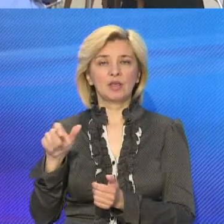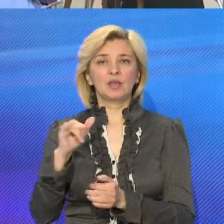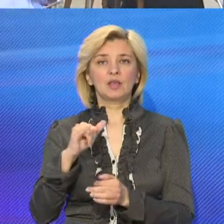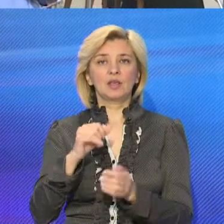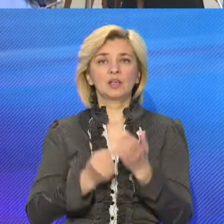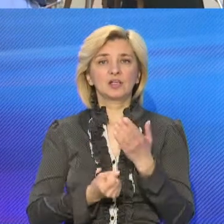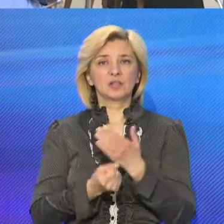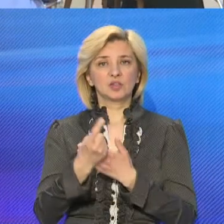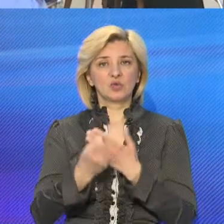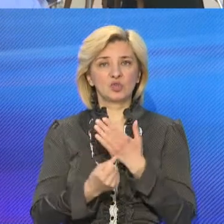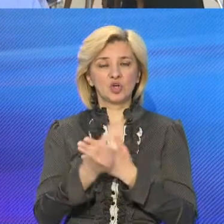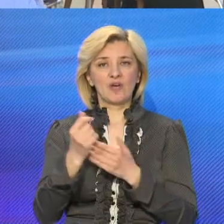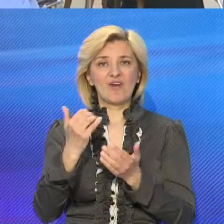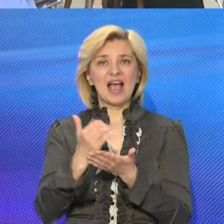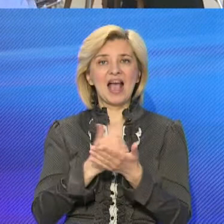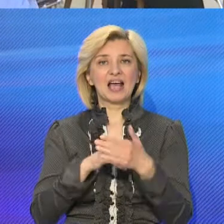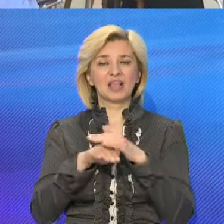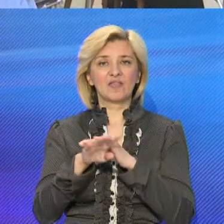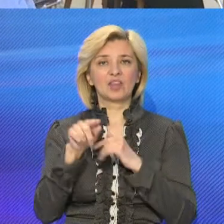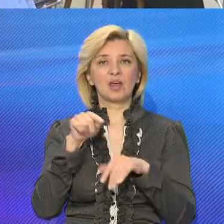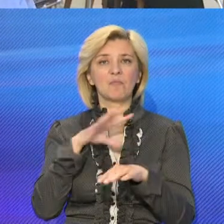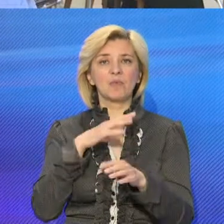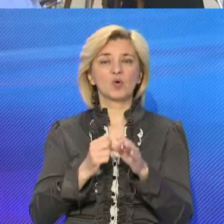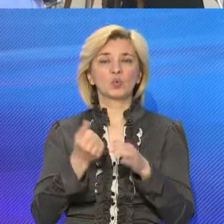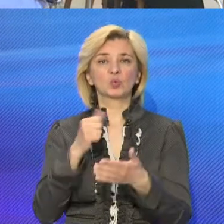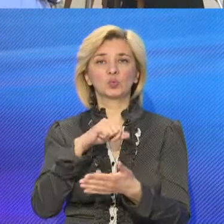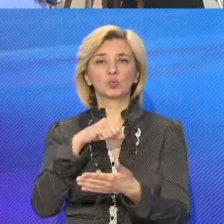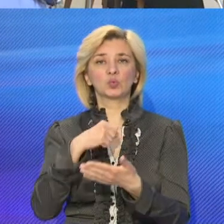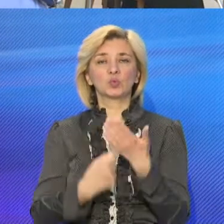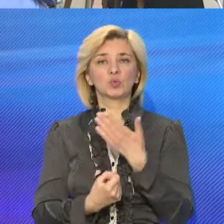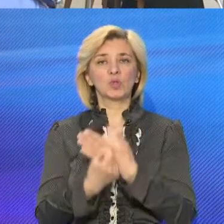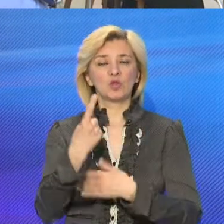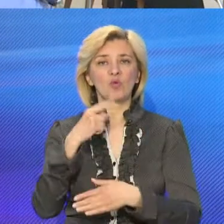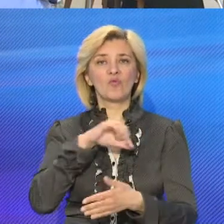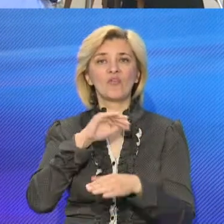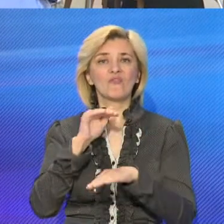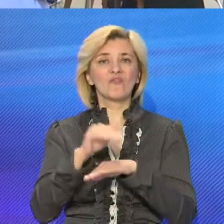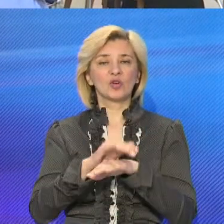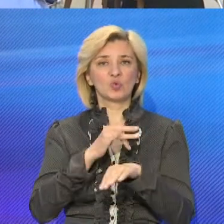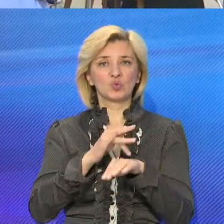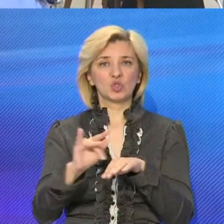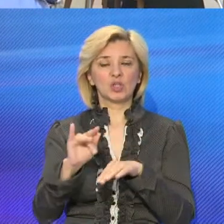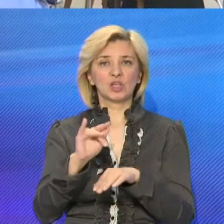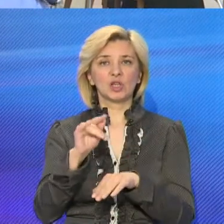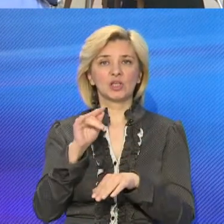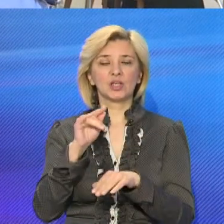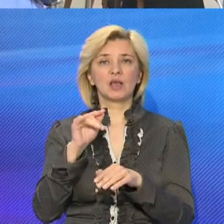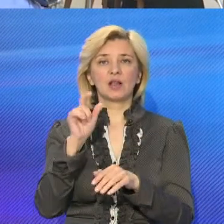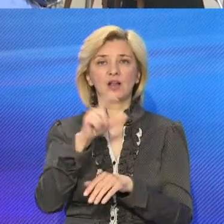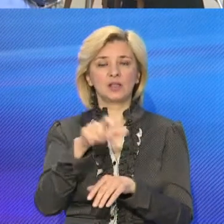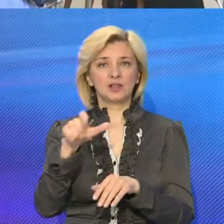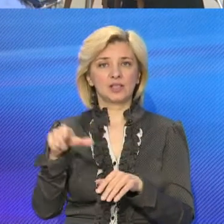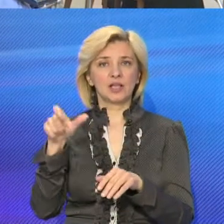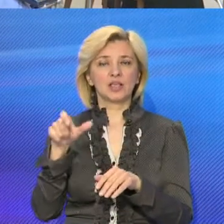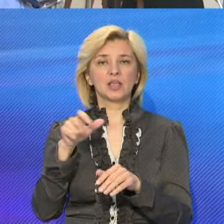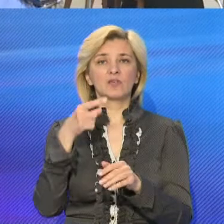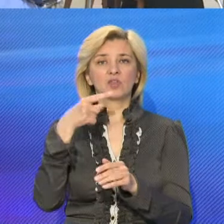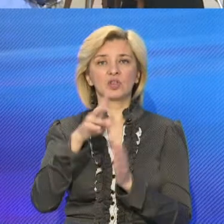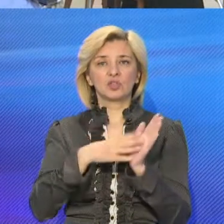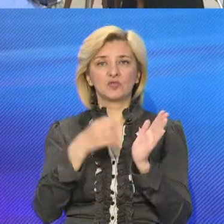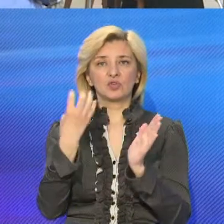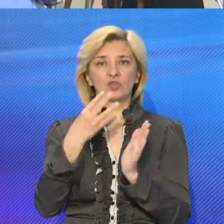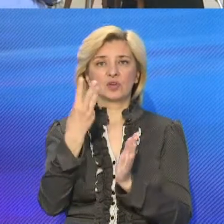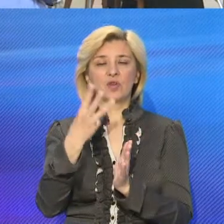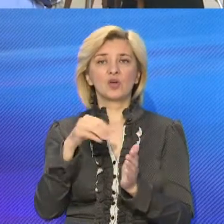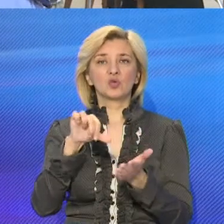населения в 1943 году. Было уничтожено от 500 до 800 человек. С участием 52-го